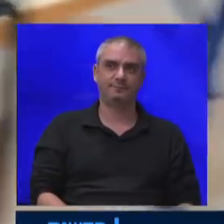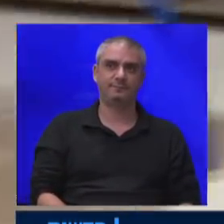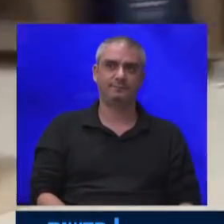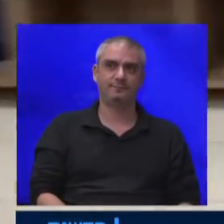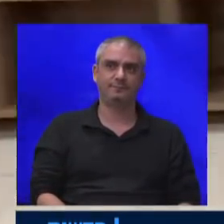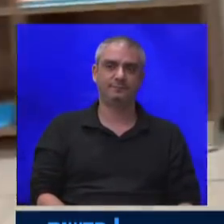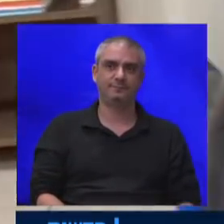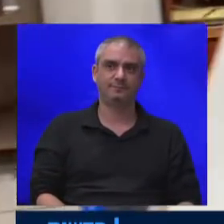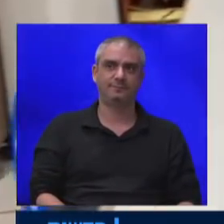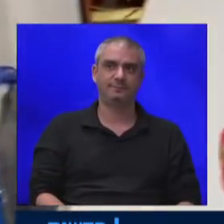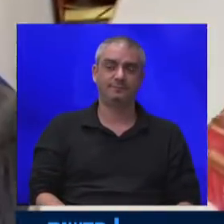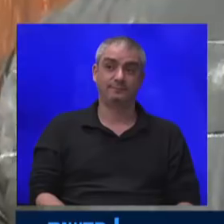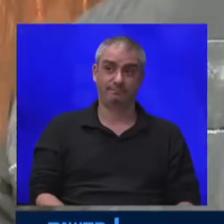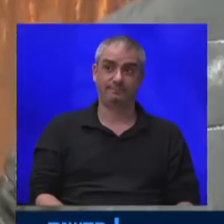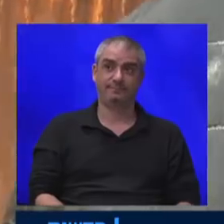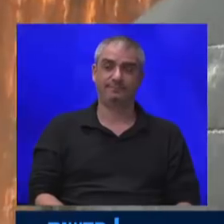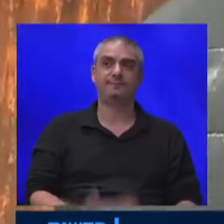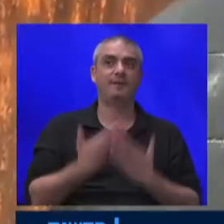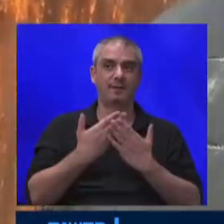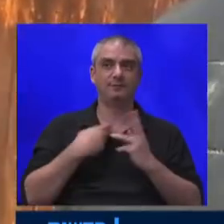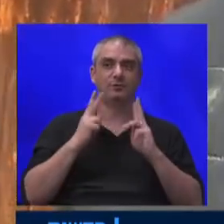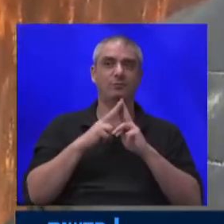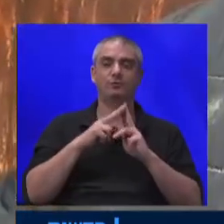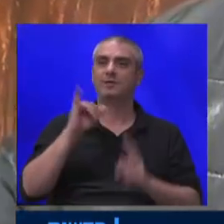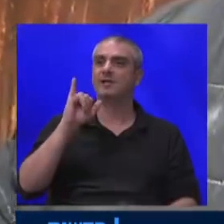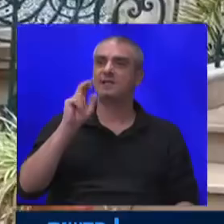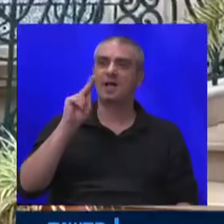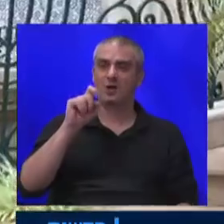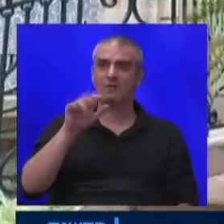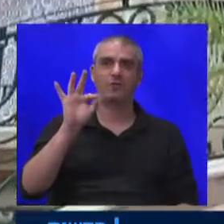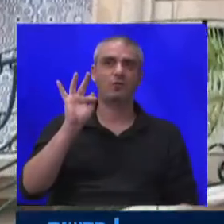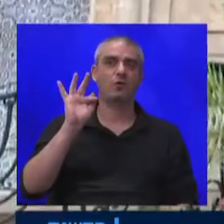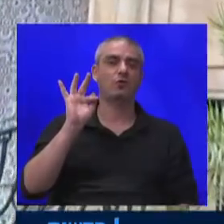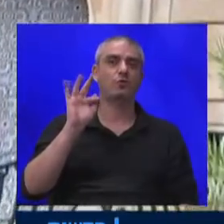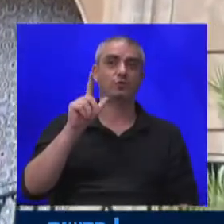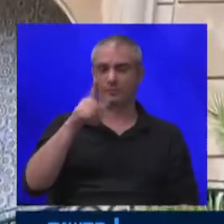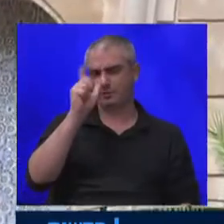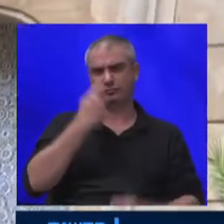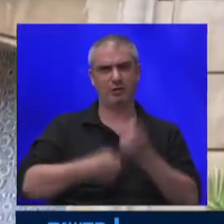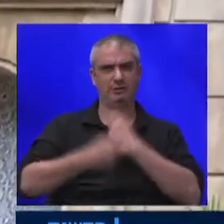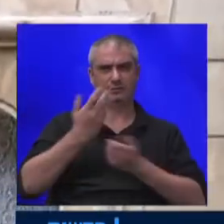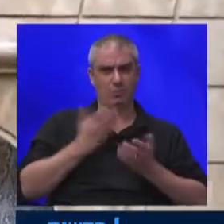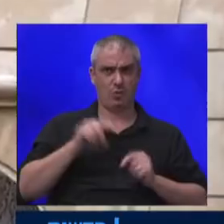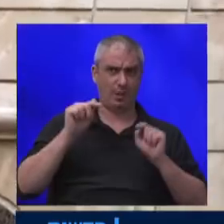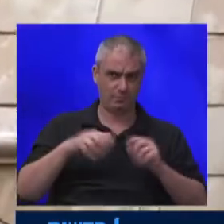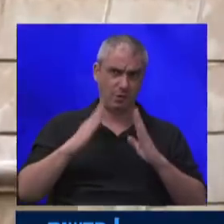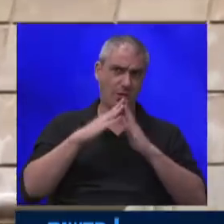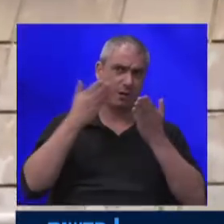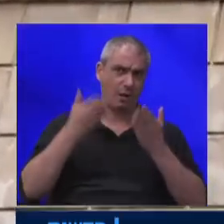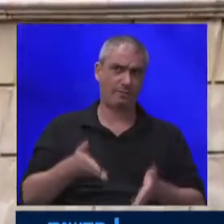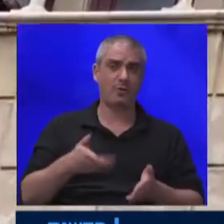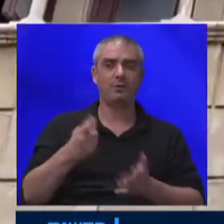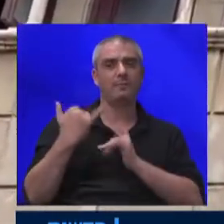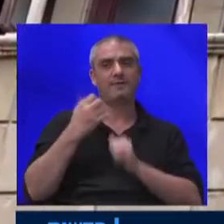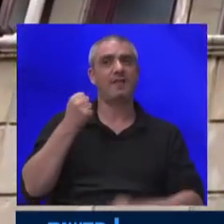בבית הכנסת אנחנו פוגשים את יעקב קוקו טורג'מן. איש עסקים, נולד פה, גר פה, מביא תיירים, מכיר